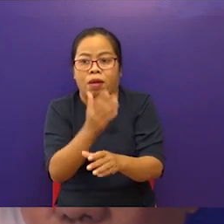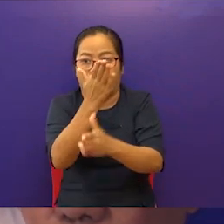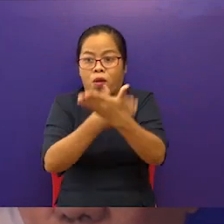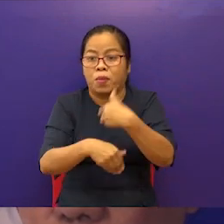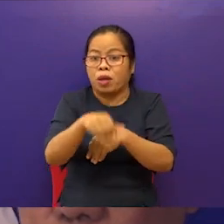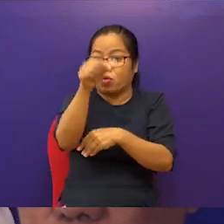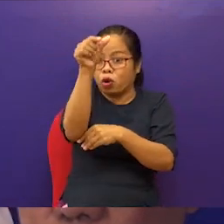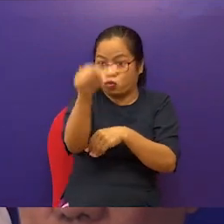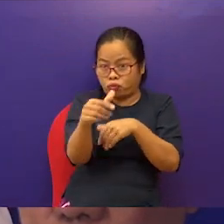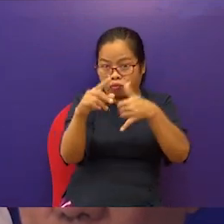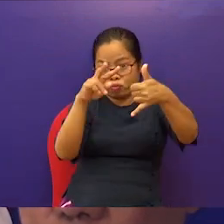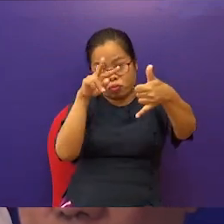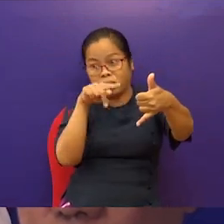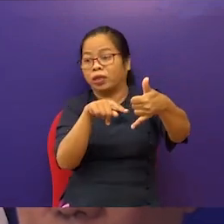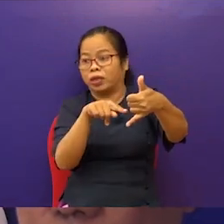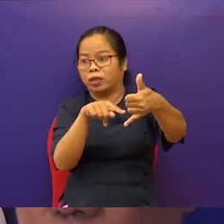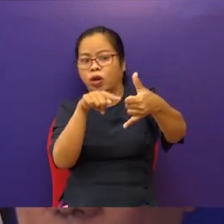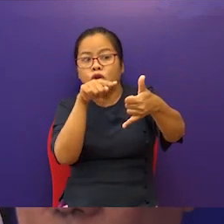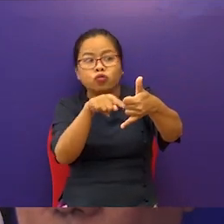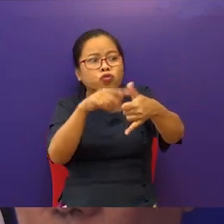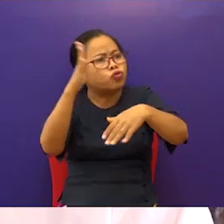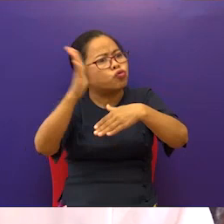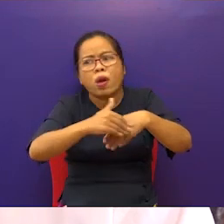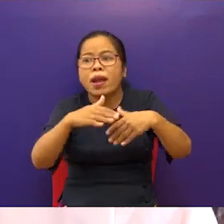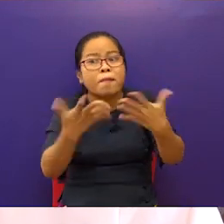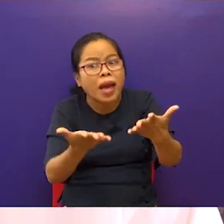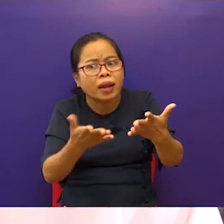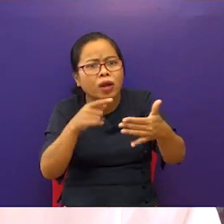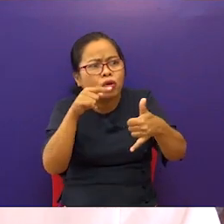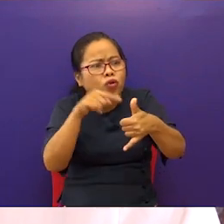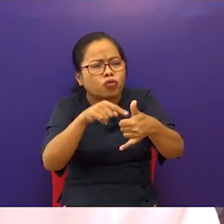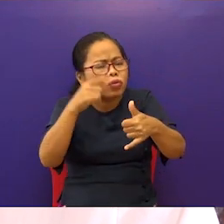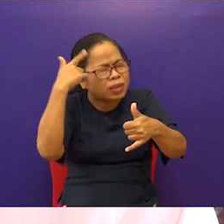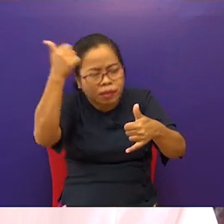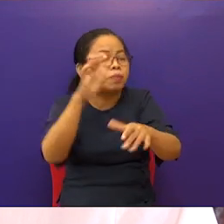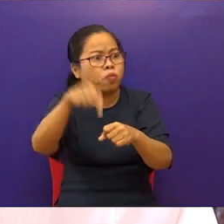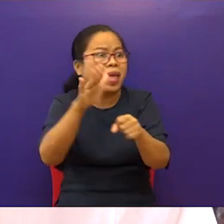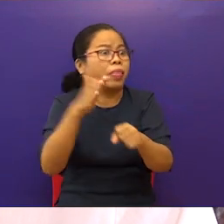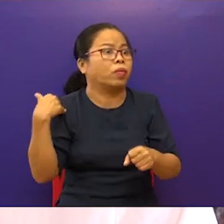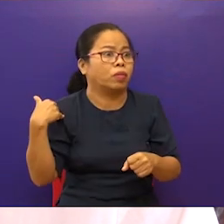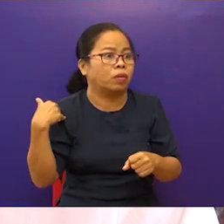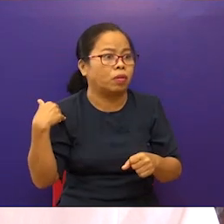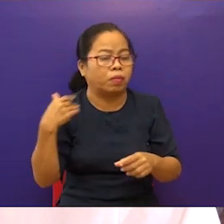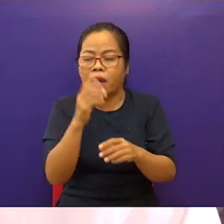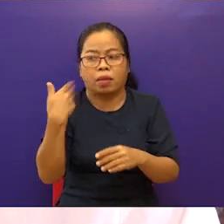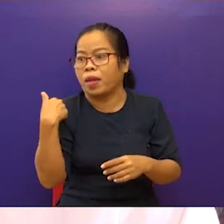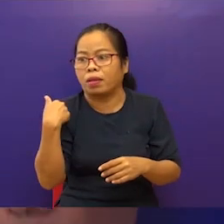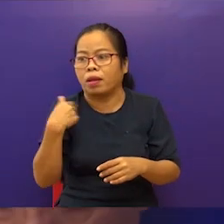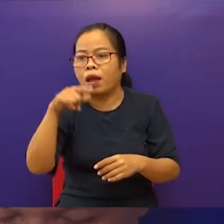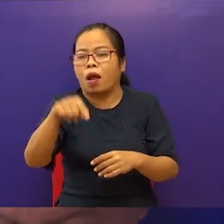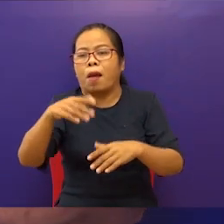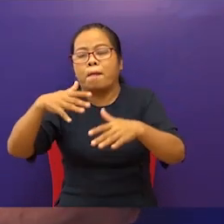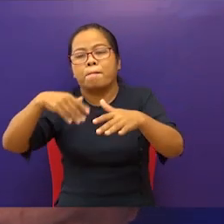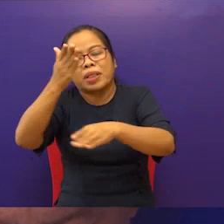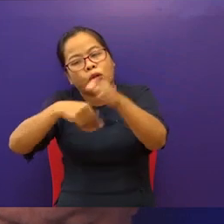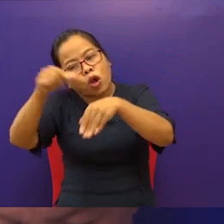တော်တို့ကဘယ်လိုအလုပ်ကင်မျိုးတွေဖန်တီးပေးလို့ရမလဲဒီလေးခုကျွန်တော်တို့ကသိဖို့လိုတယ် UN က UNCRPD ကဒီမတန်ဆွ